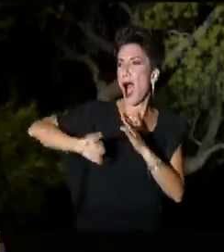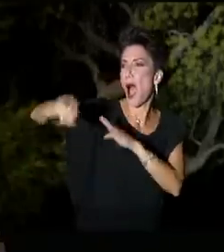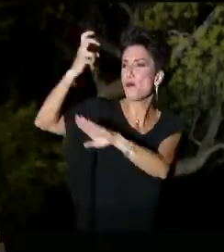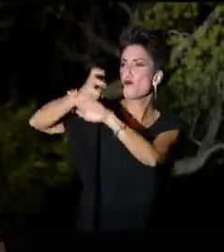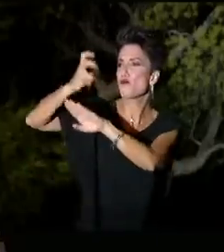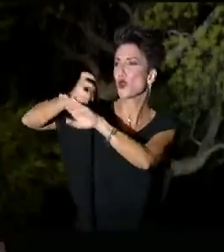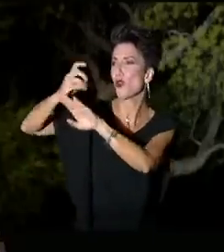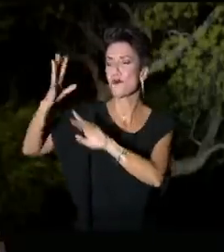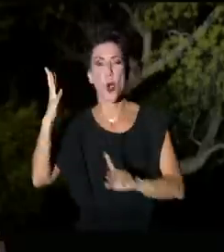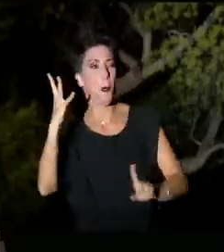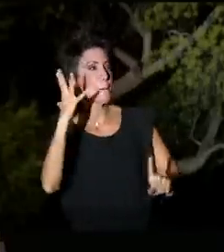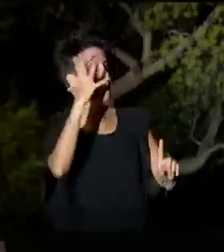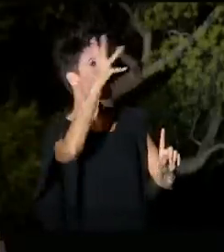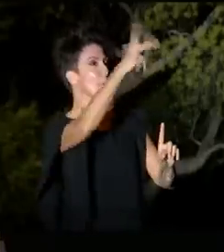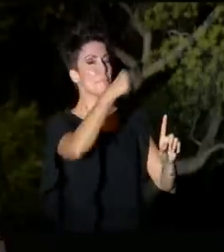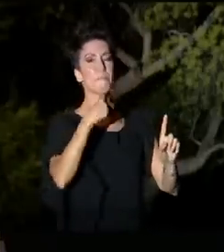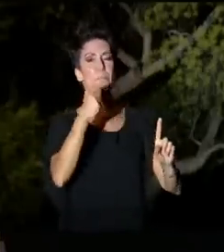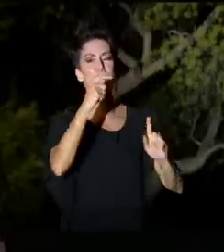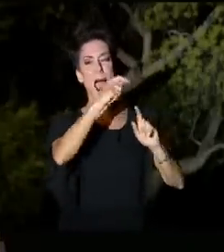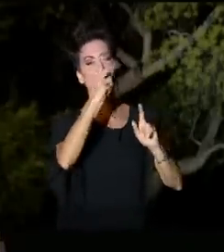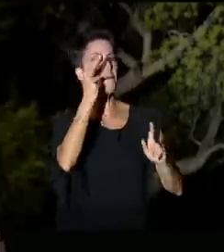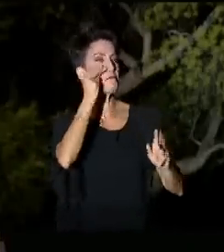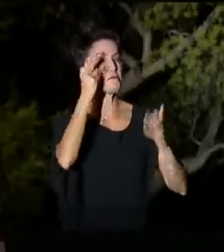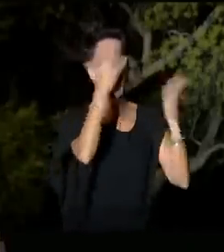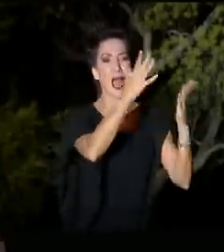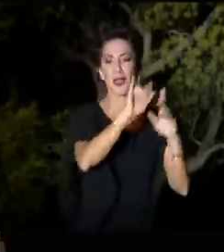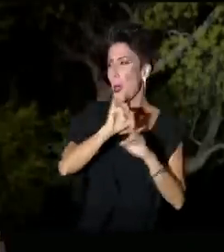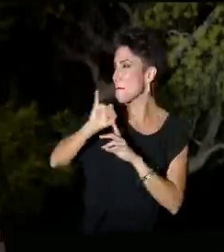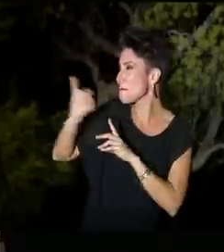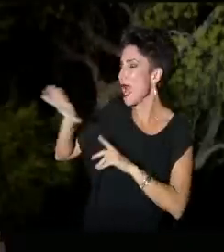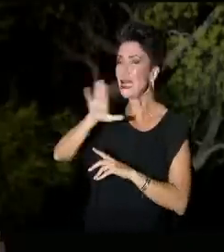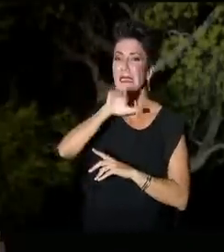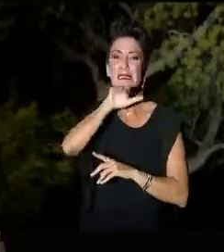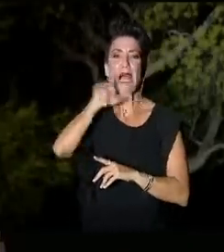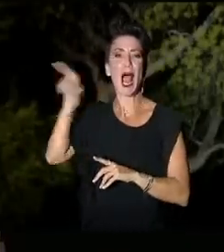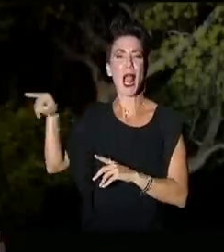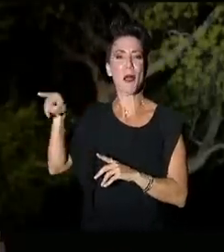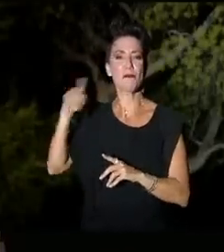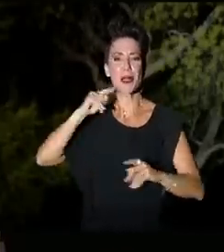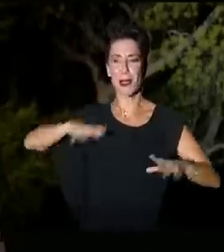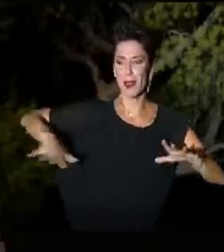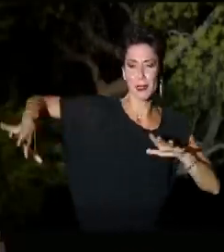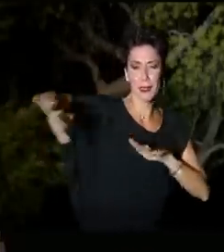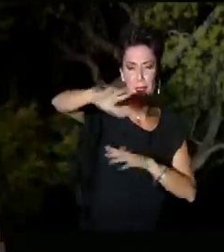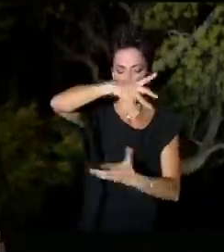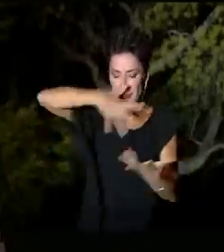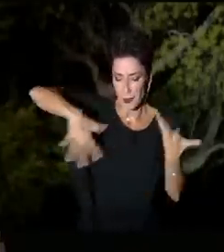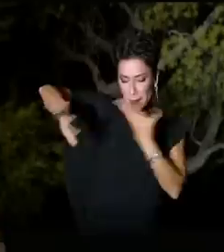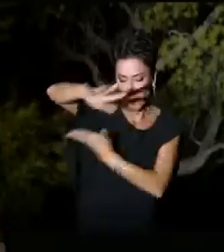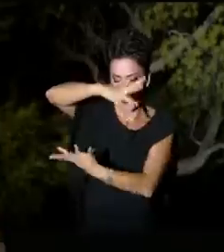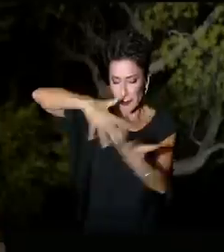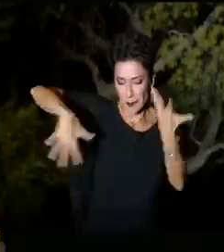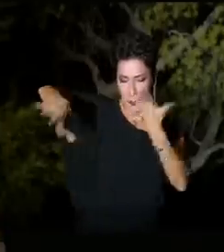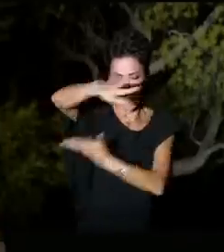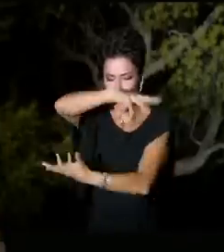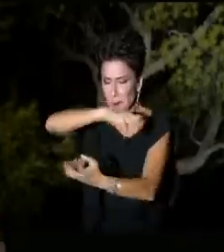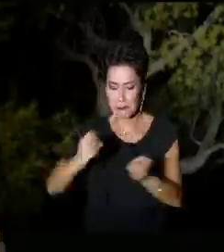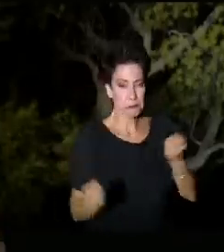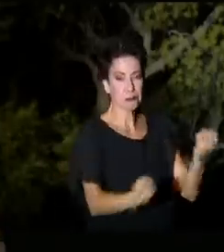και τη Θαλαμίνα, θελήσαμε να ανανεώσουμε τη συνάντησή μας με αυτό το μοναδικό τοπόσημο.